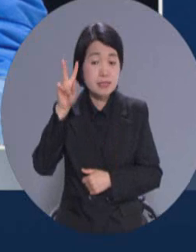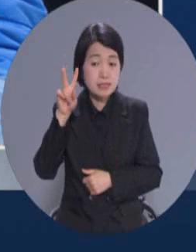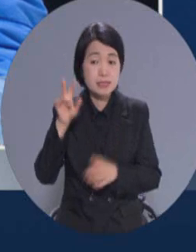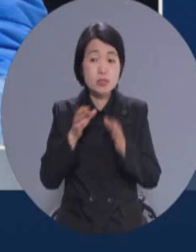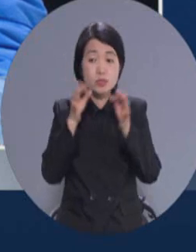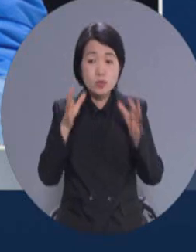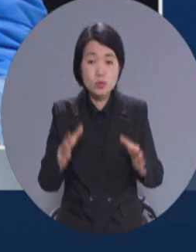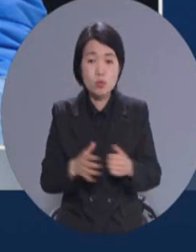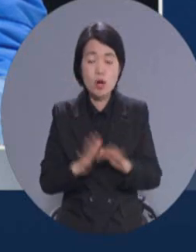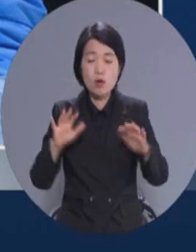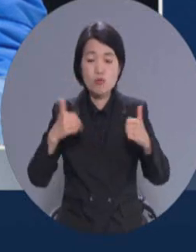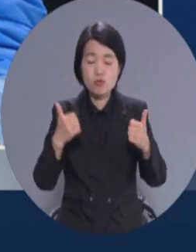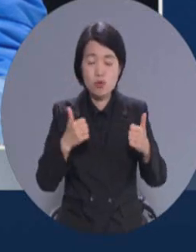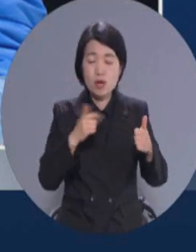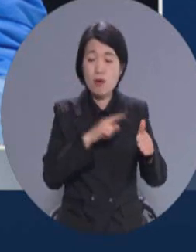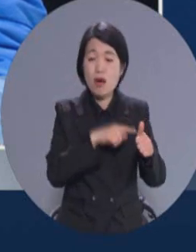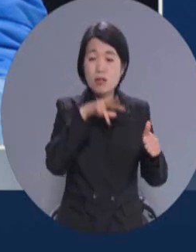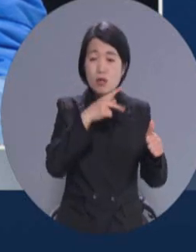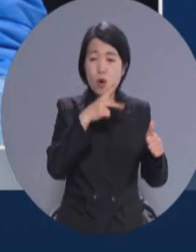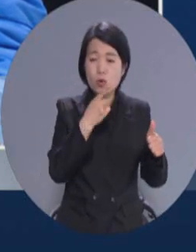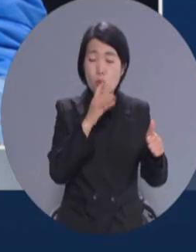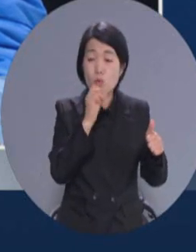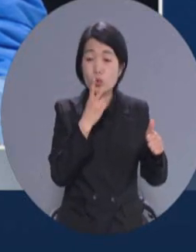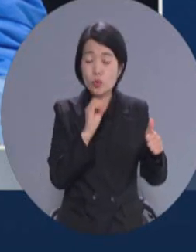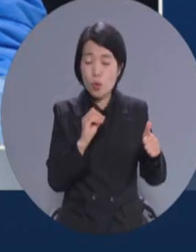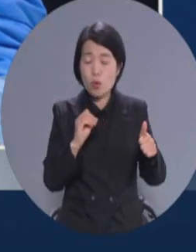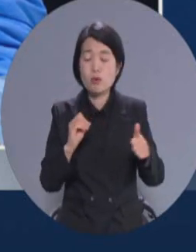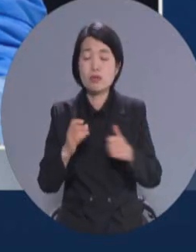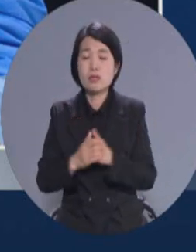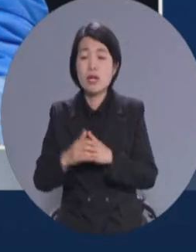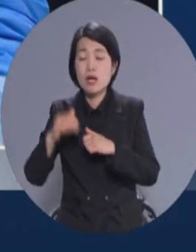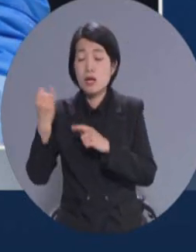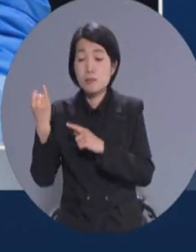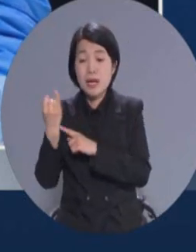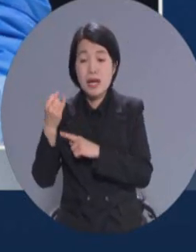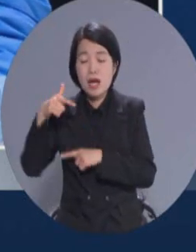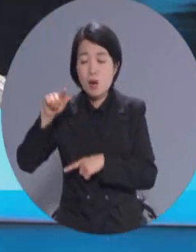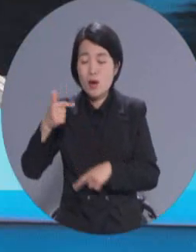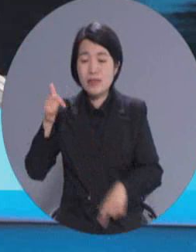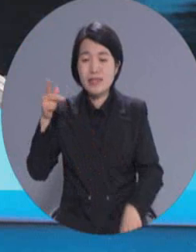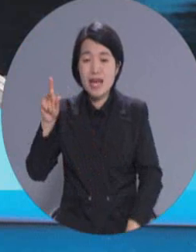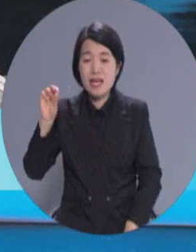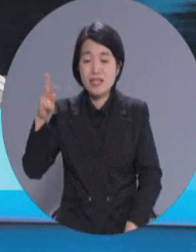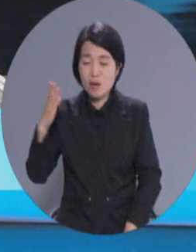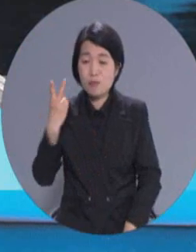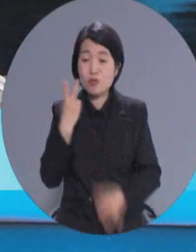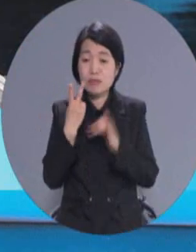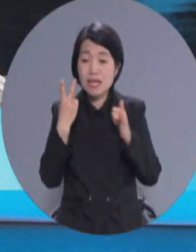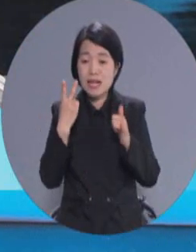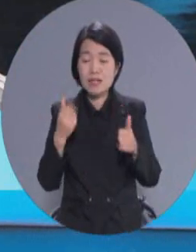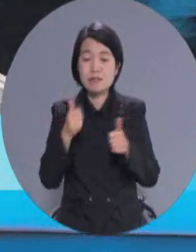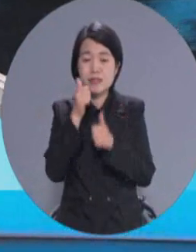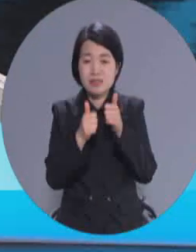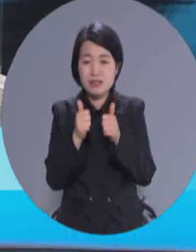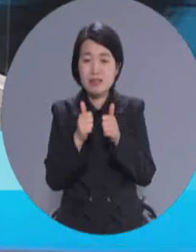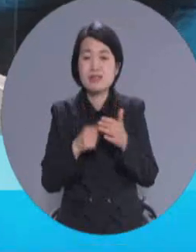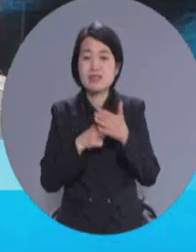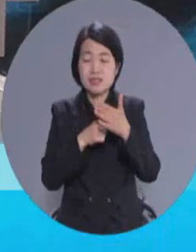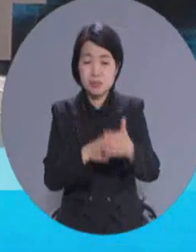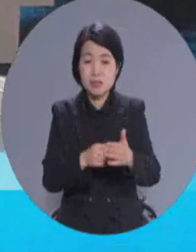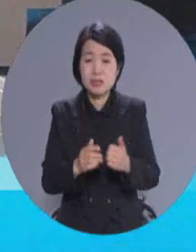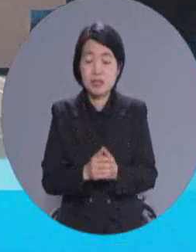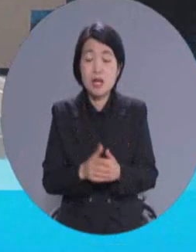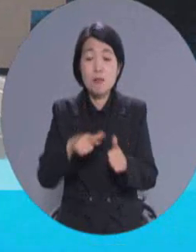동안 국회의원인 서동용 후보와 정책위 부의장인 권양엽 후보의 2인 경선을 진행합니다.